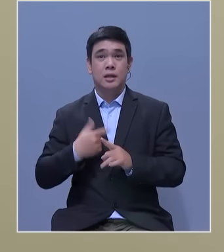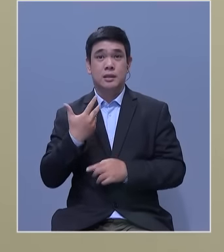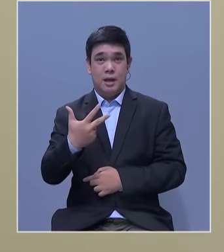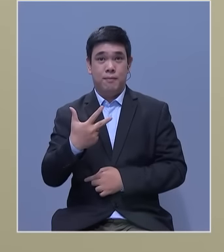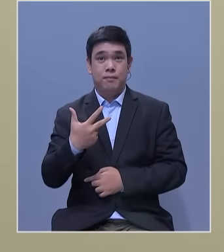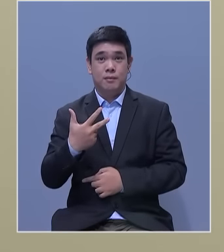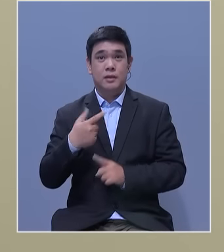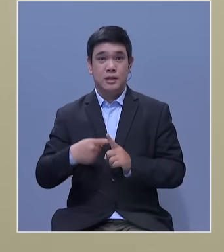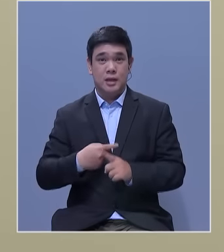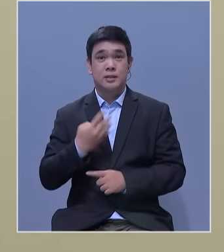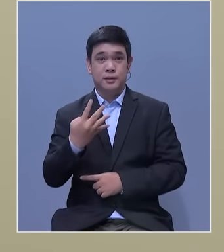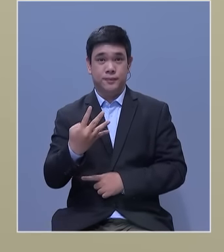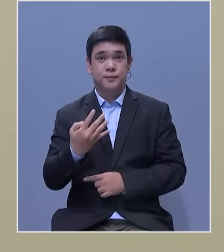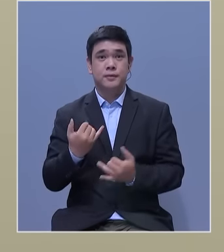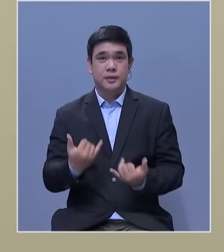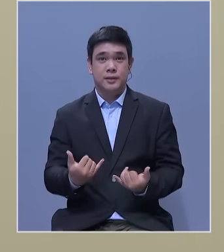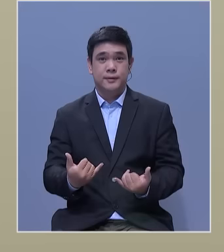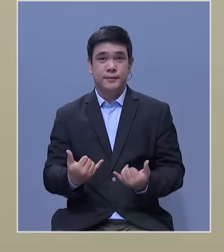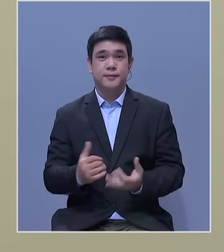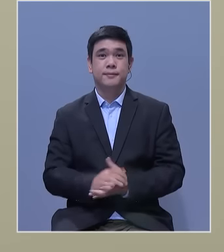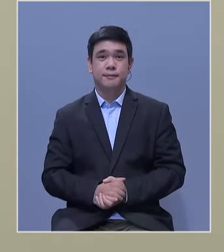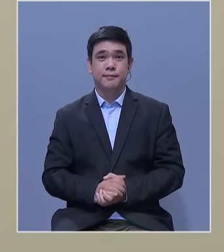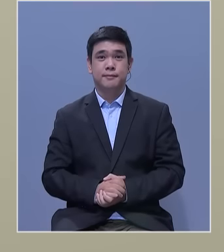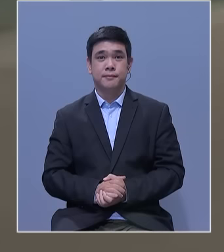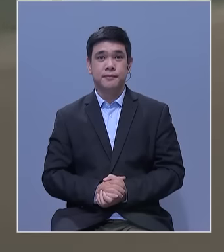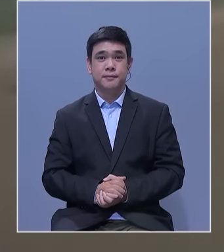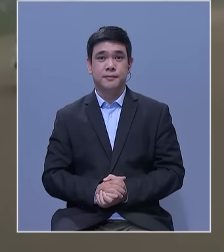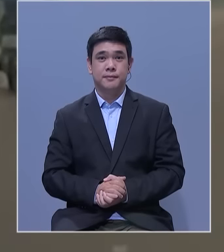าคมและเดือนเมษายนนี